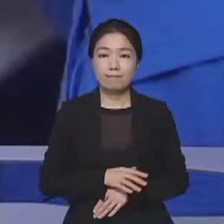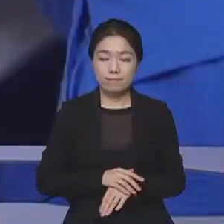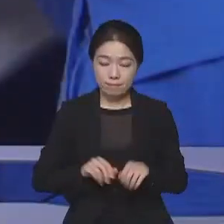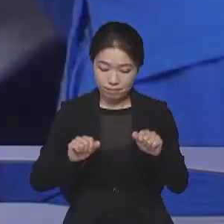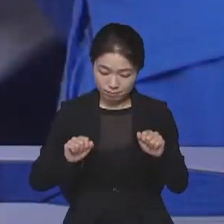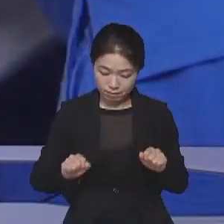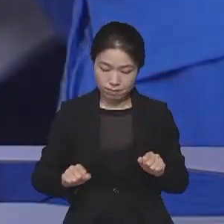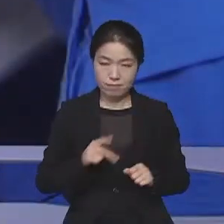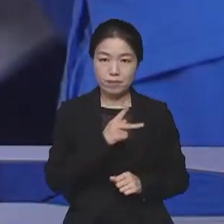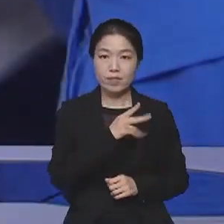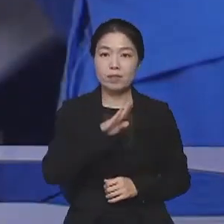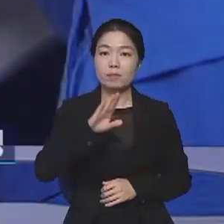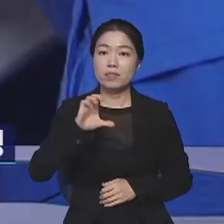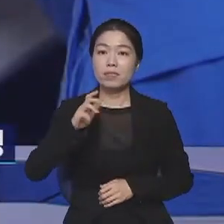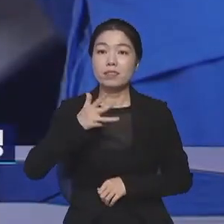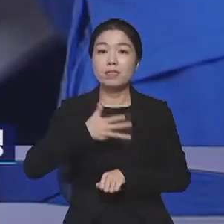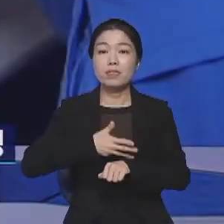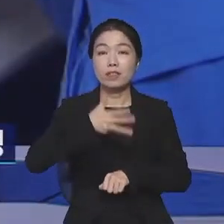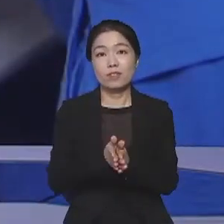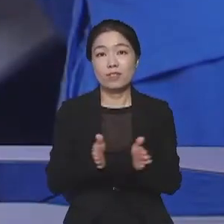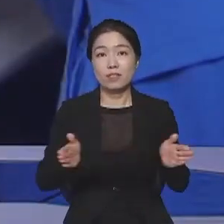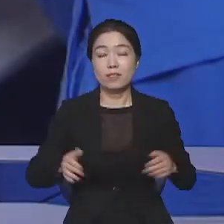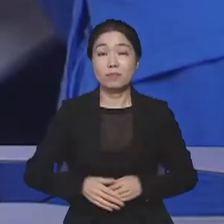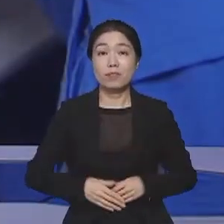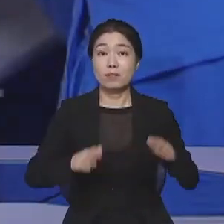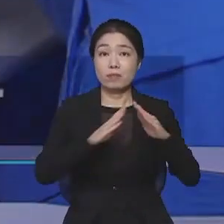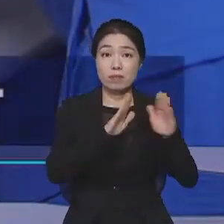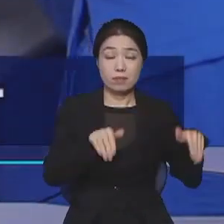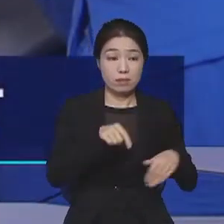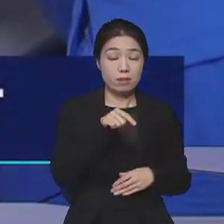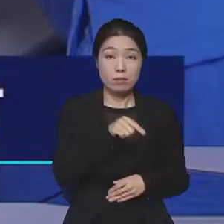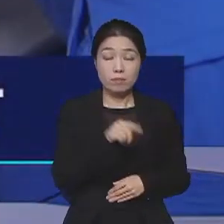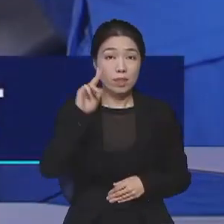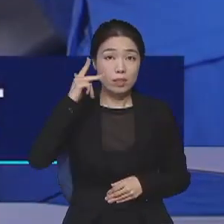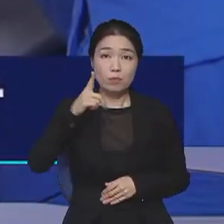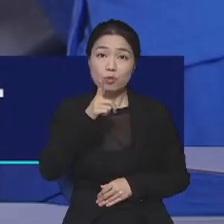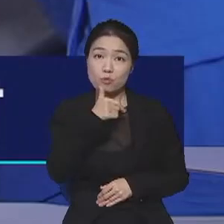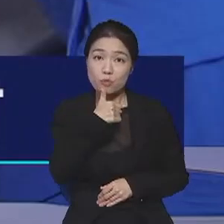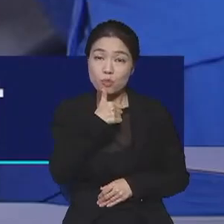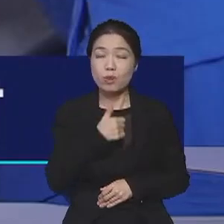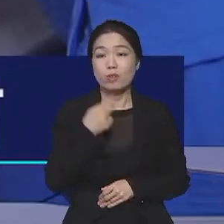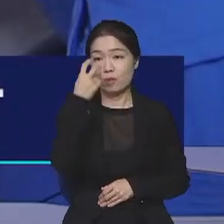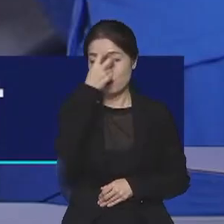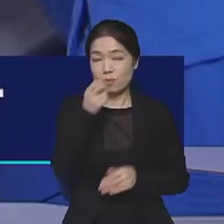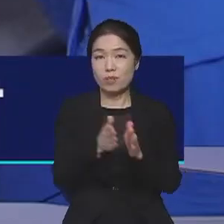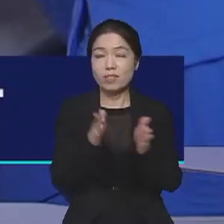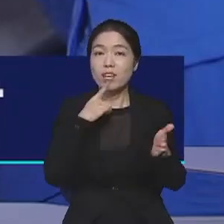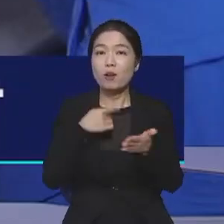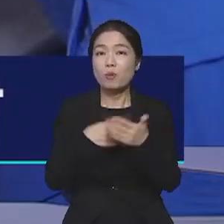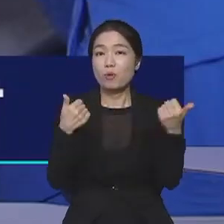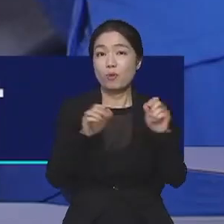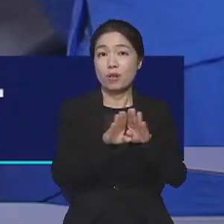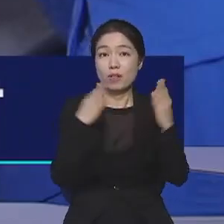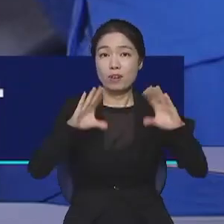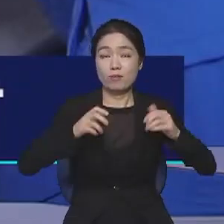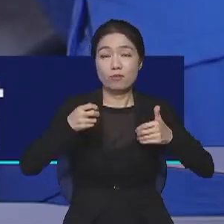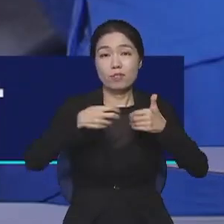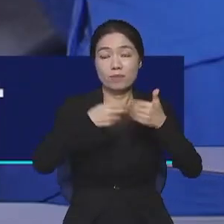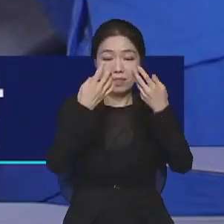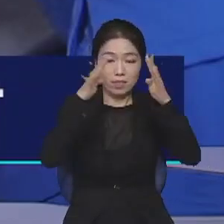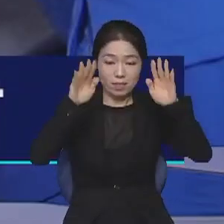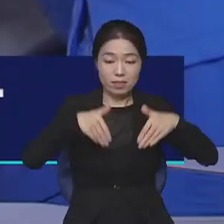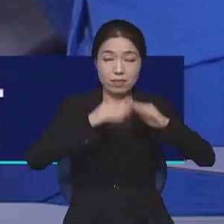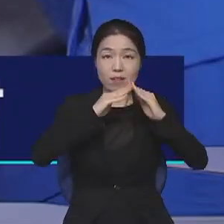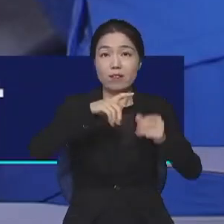여러분 안녕하십니까? KBC 8시 뉴스입니다. 전라남도가 다음 주 월요일 용역 착수 보고회를 갖고 국립의대 설립을